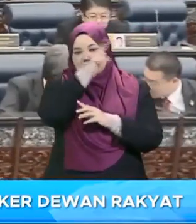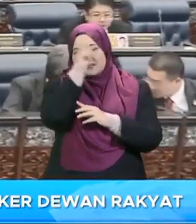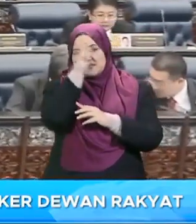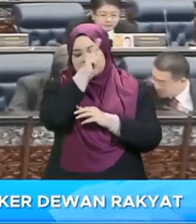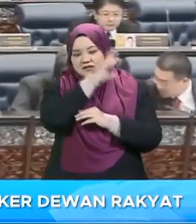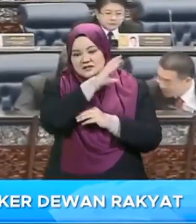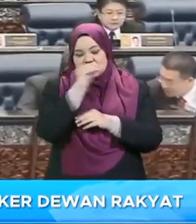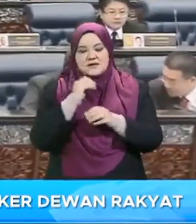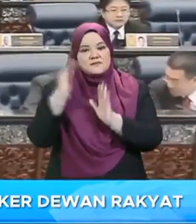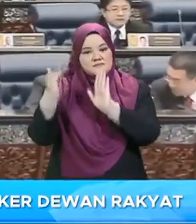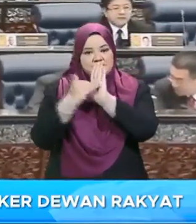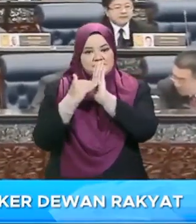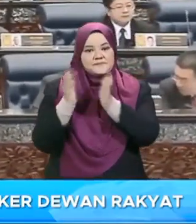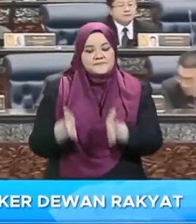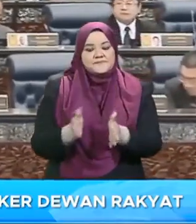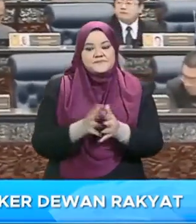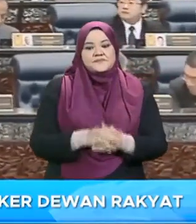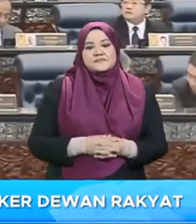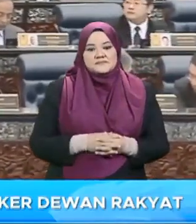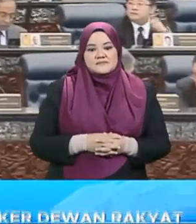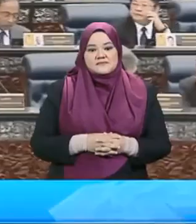kerajaan dan pembangkang